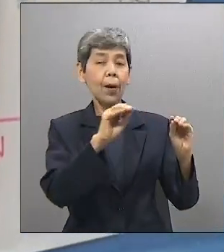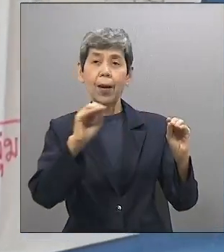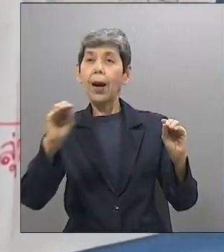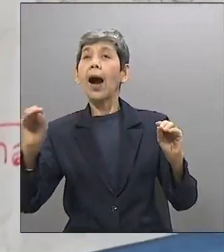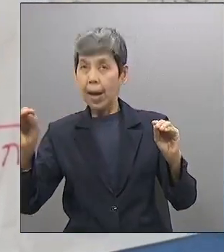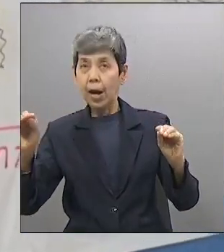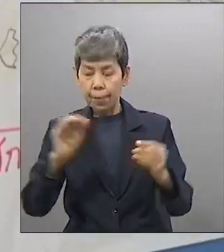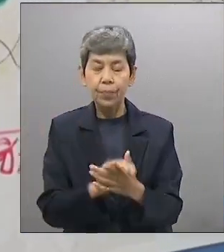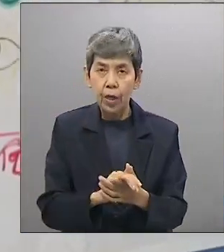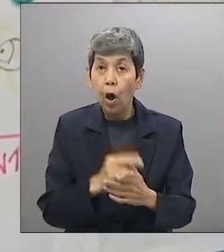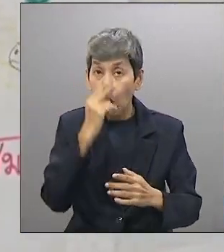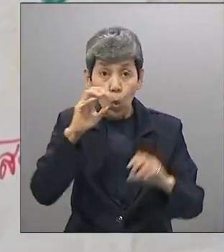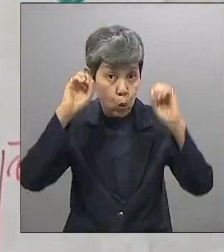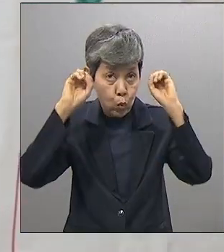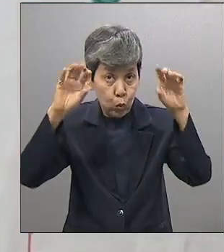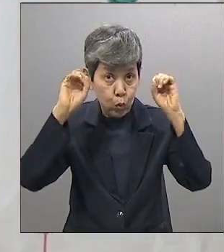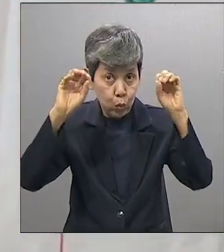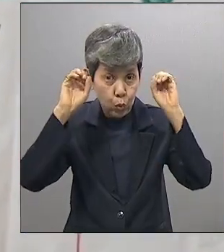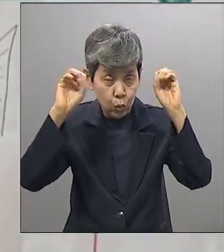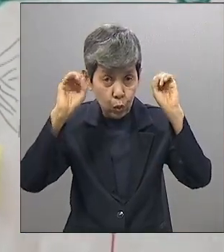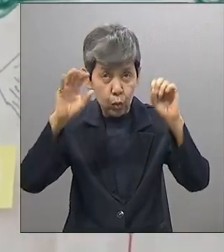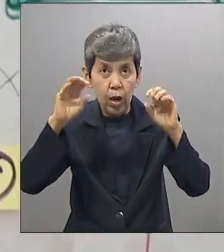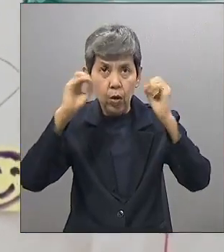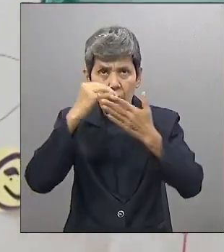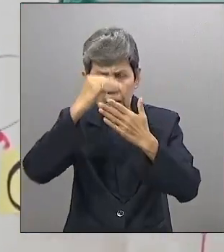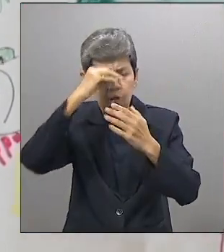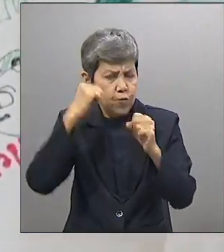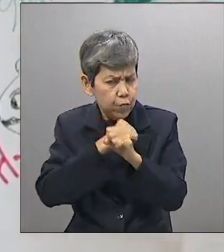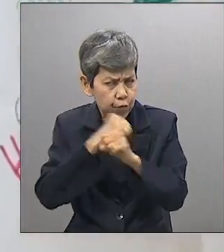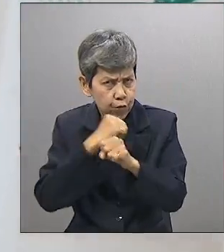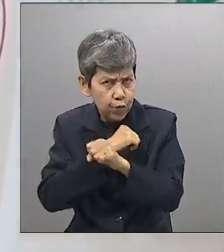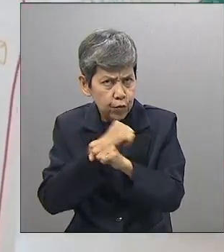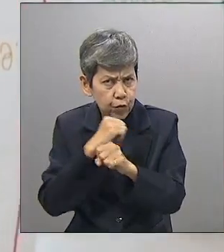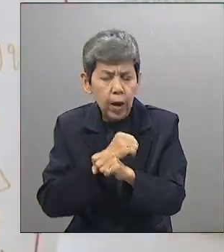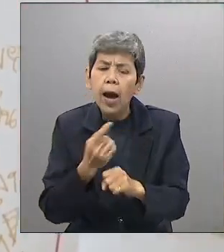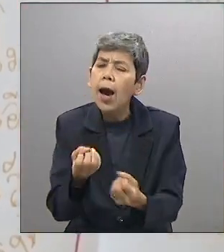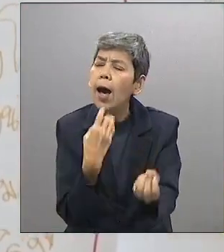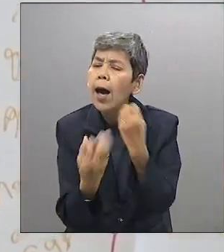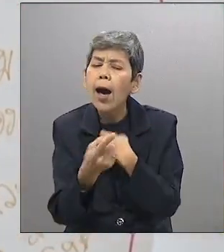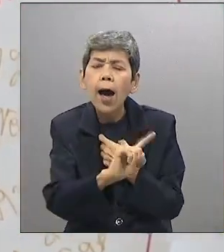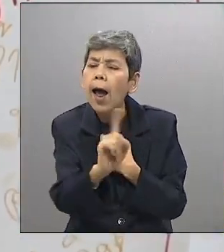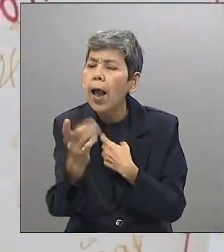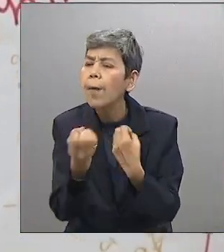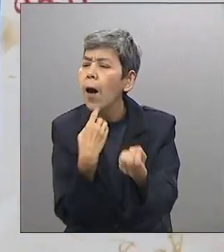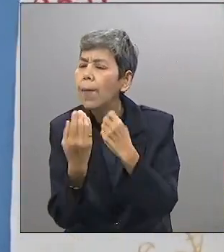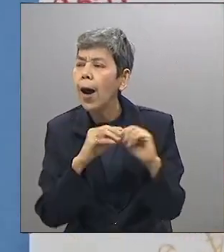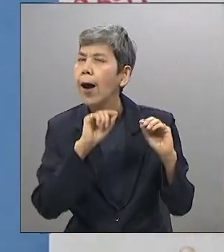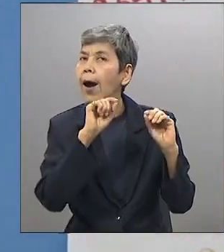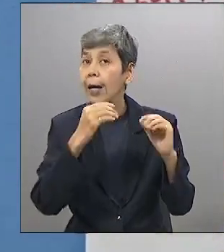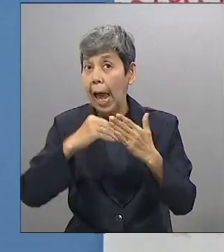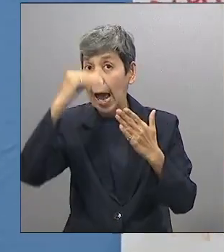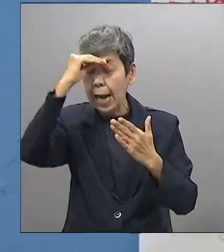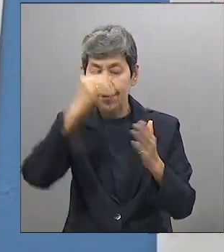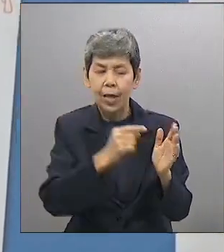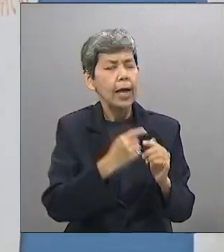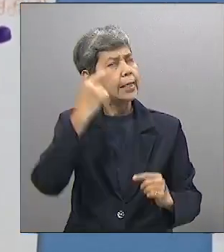องด้วยที่คุครูก็ได้ให้นเรีนปลựcทำด้กันเป็กระบนการกลุมหลงจากนั้นเรากใหนกเรียนมาส